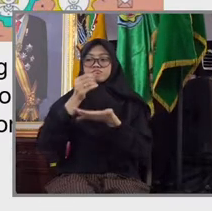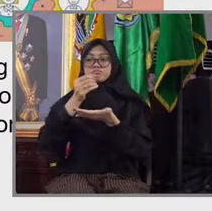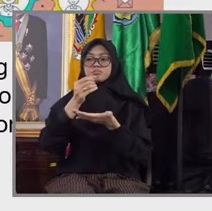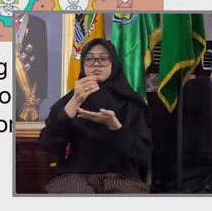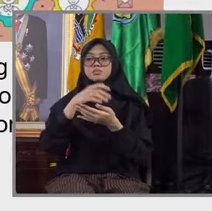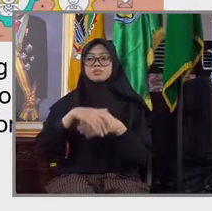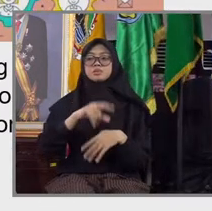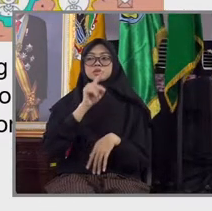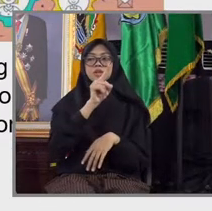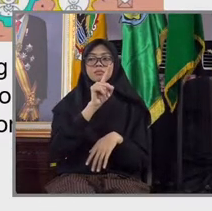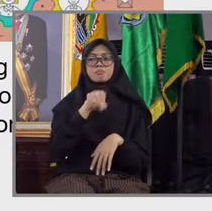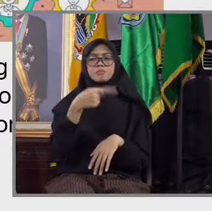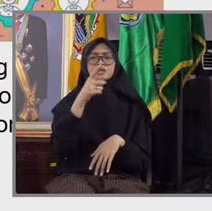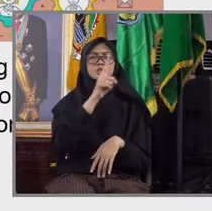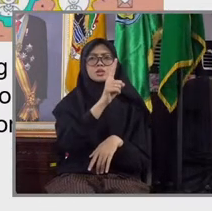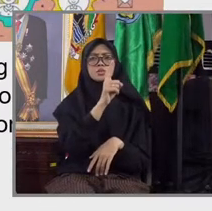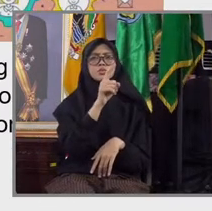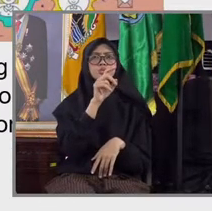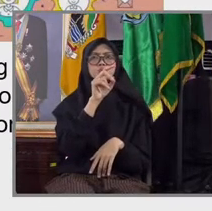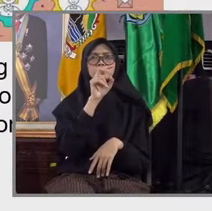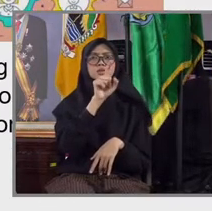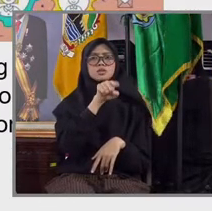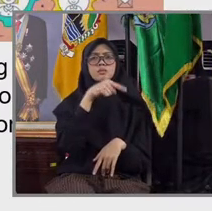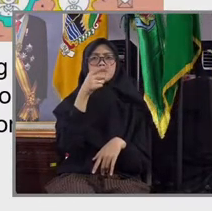bantuan sampai 20 miliar untuk pembangunan rumah ini.